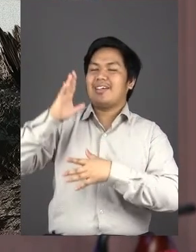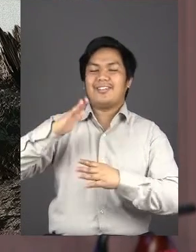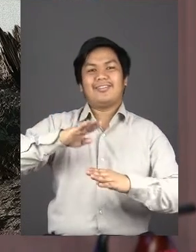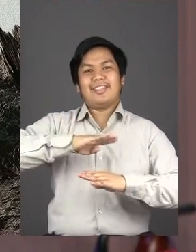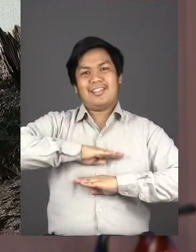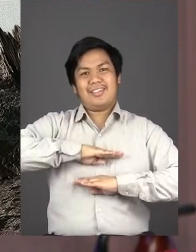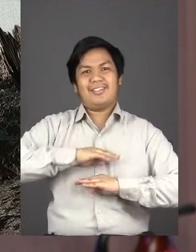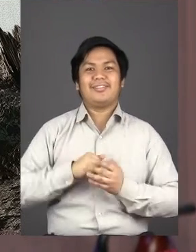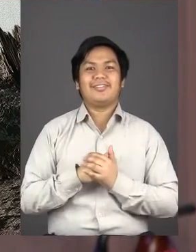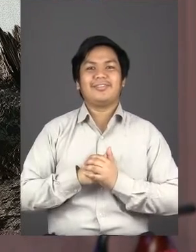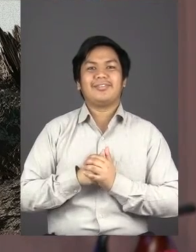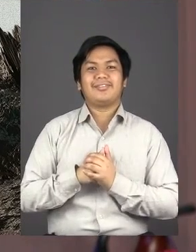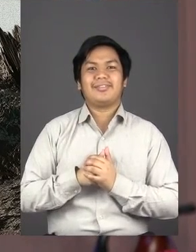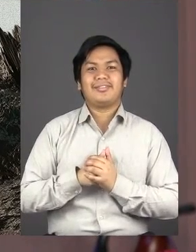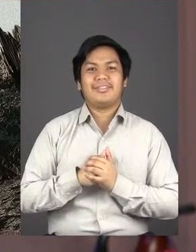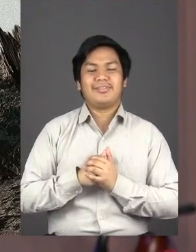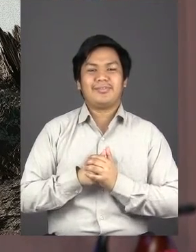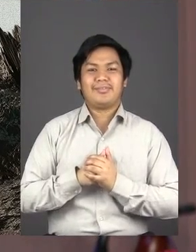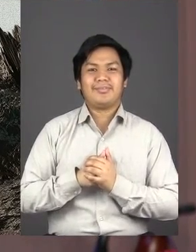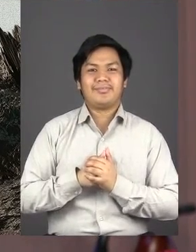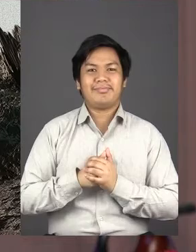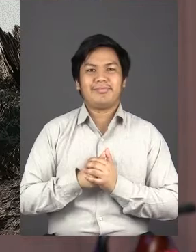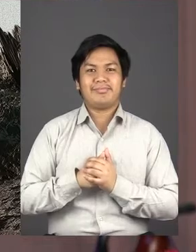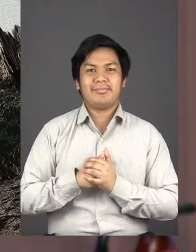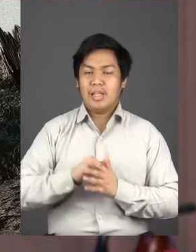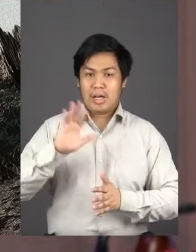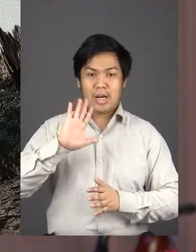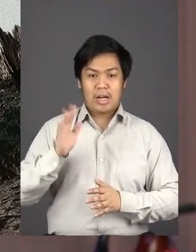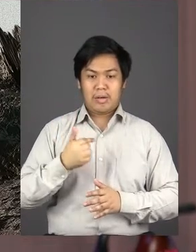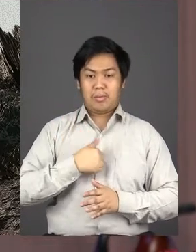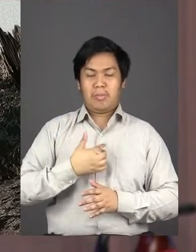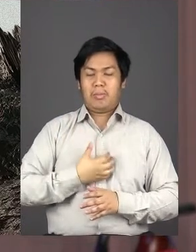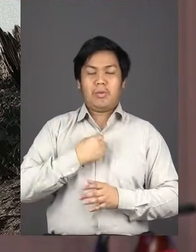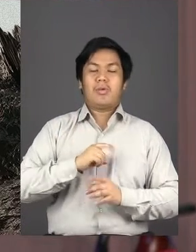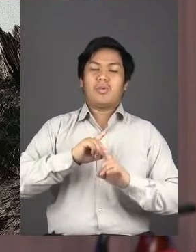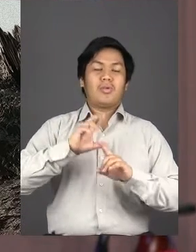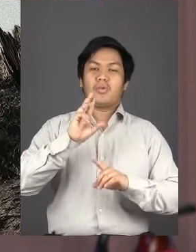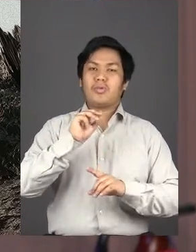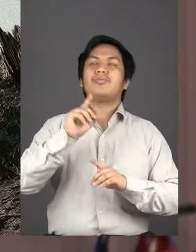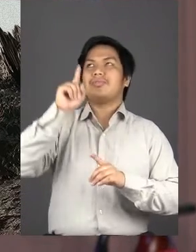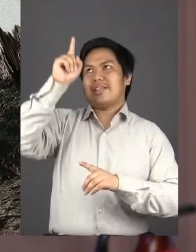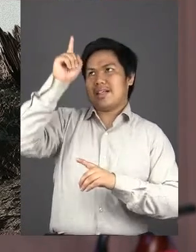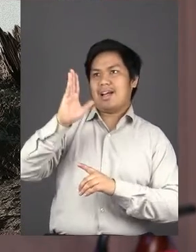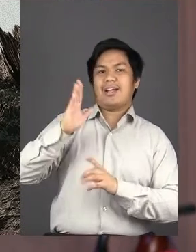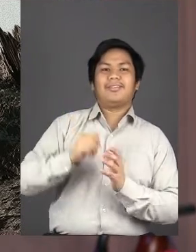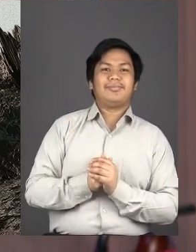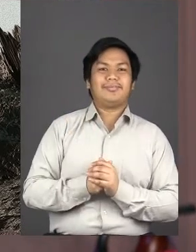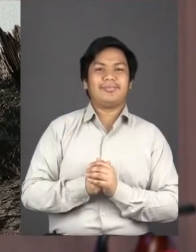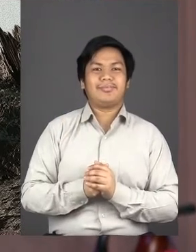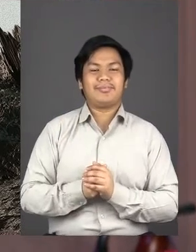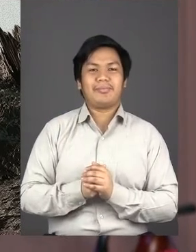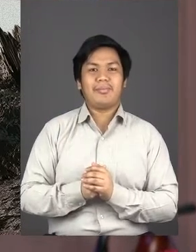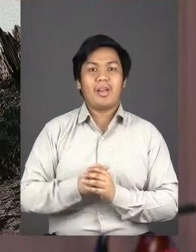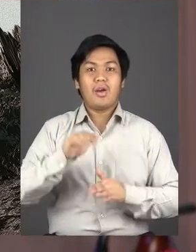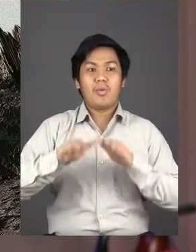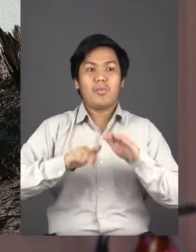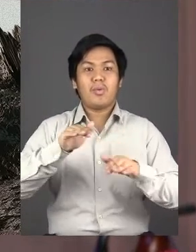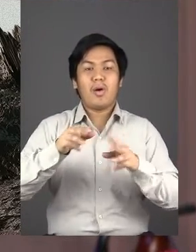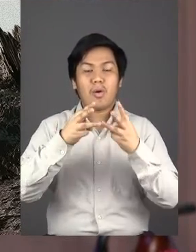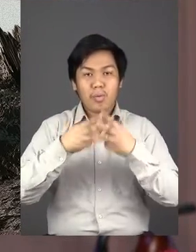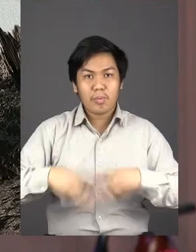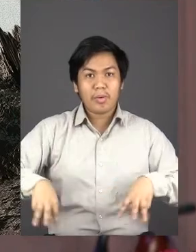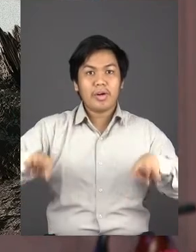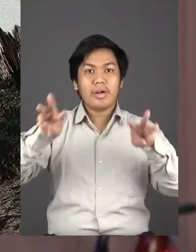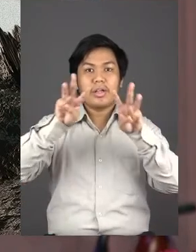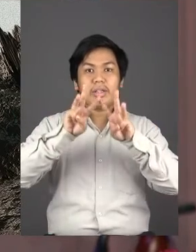Hindi yung sarili, kundi to please God. Colossians 1:10, so as to walk in a manner worthy of the